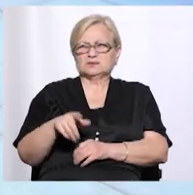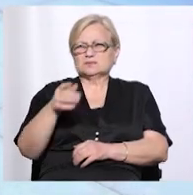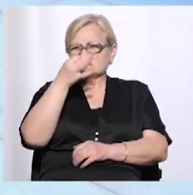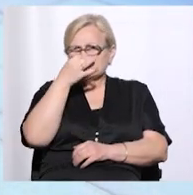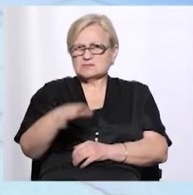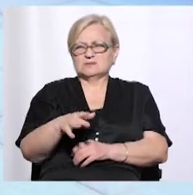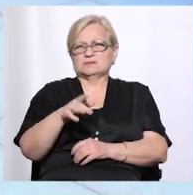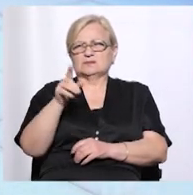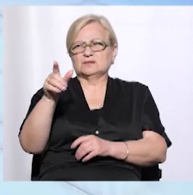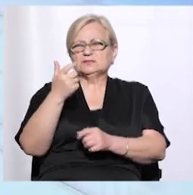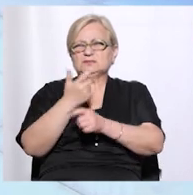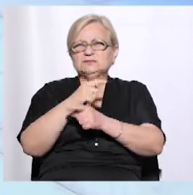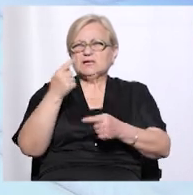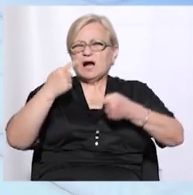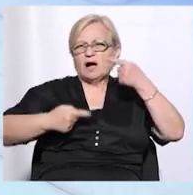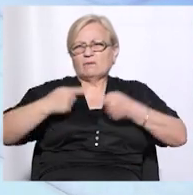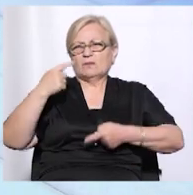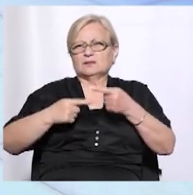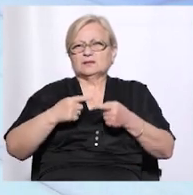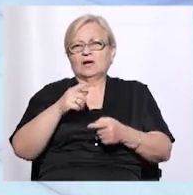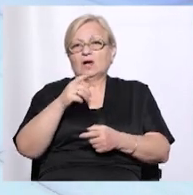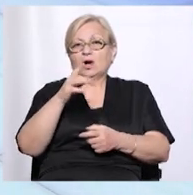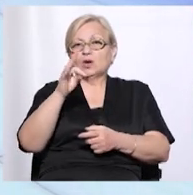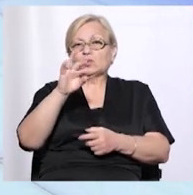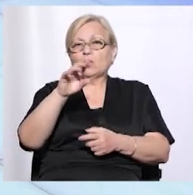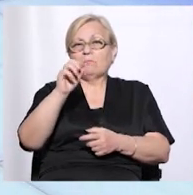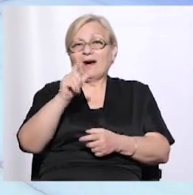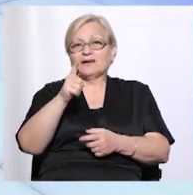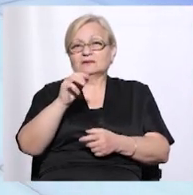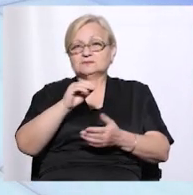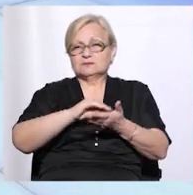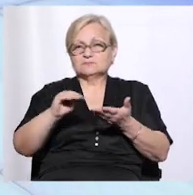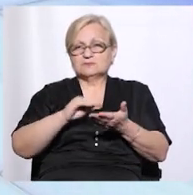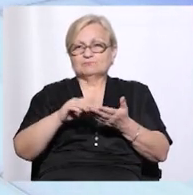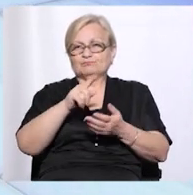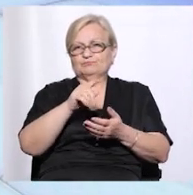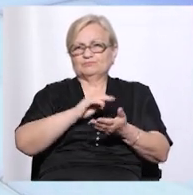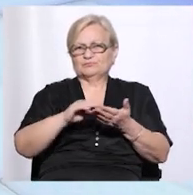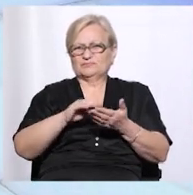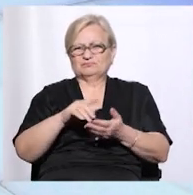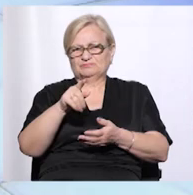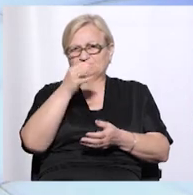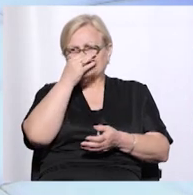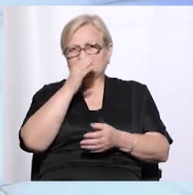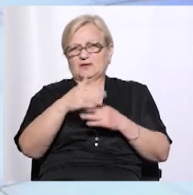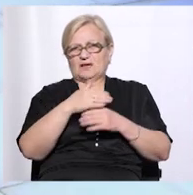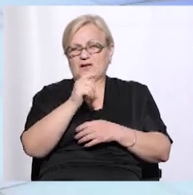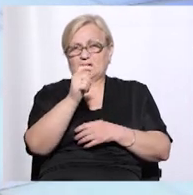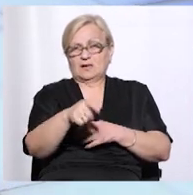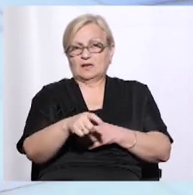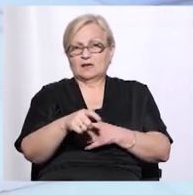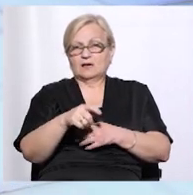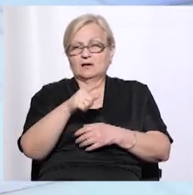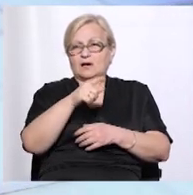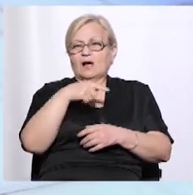შეუბრალებელიც, ახლა ძალიან დიდ კამაც იწვევს და გრიგოლ რობაქიძემ სხვათა შორის როდესაც გააკრიტიკა რომანი დიდოსტატის მარჯვენა, ერთ-ერთი ყველაზე